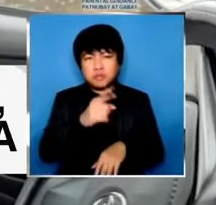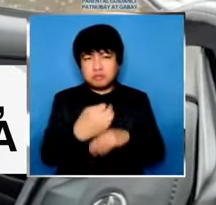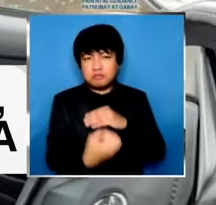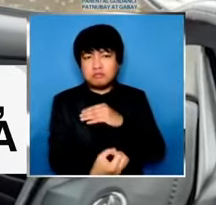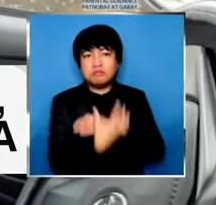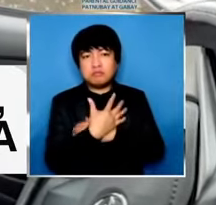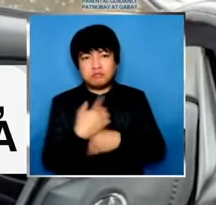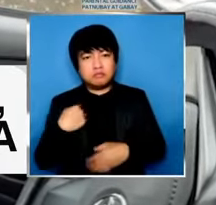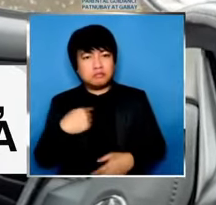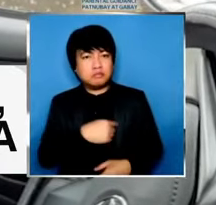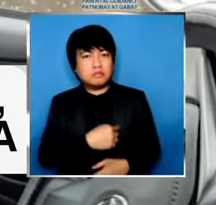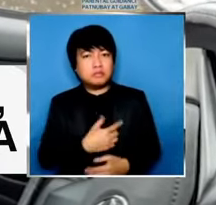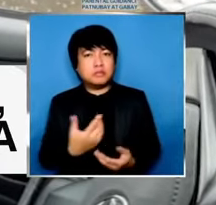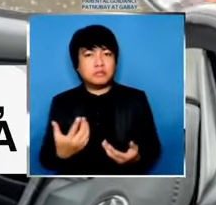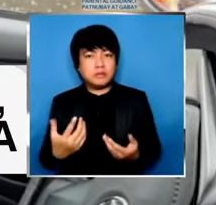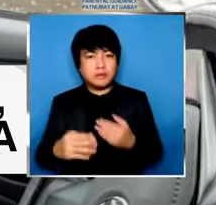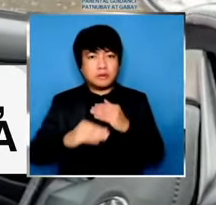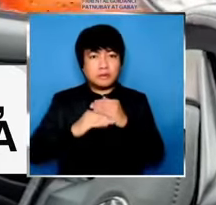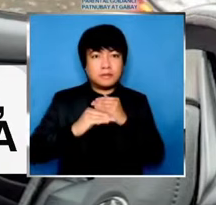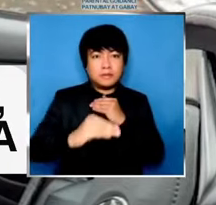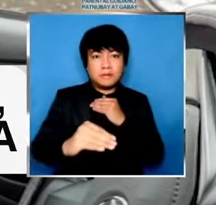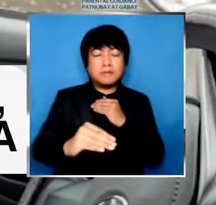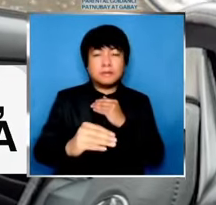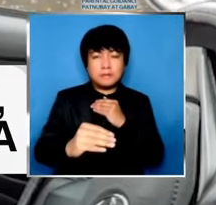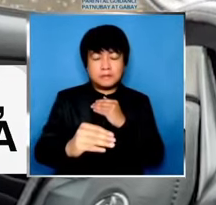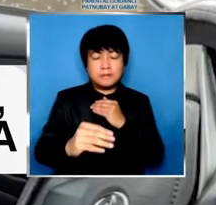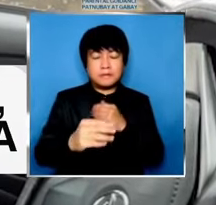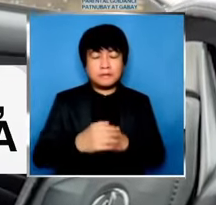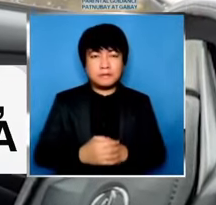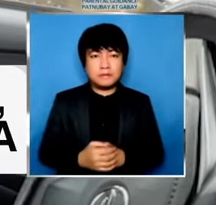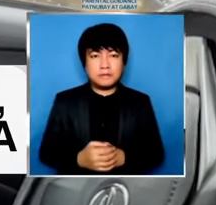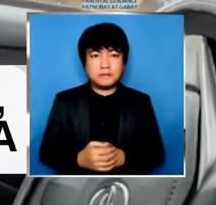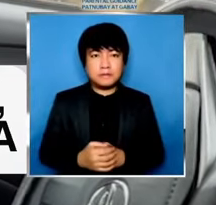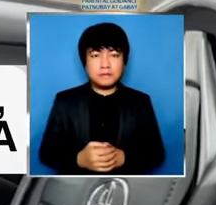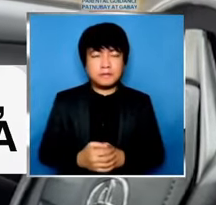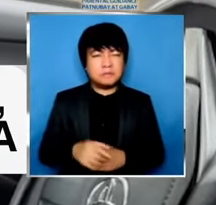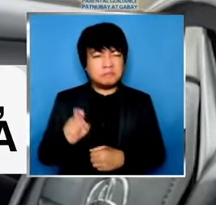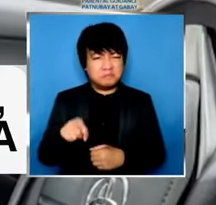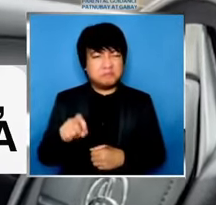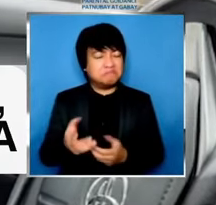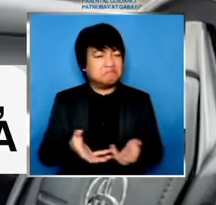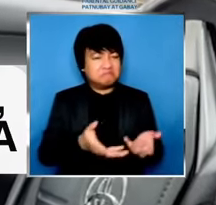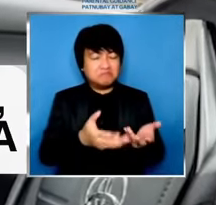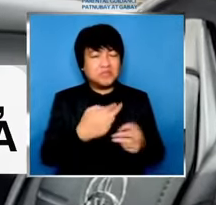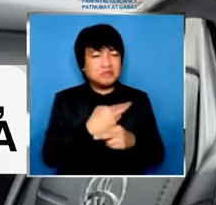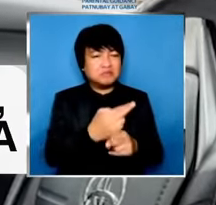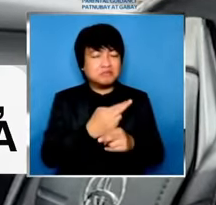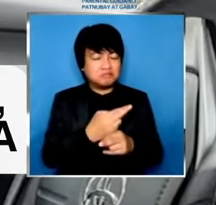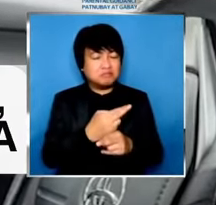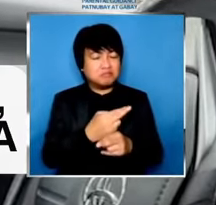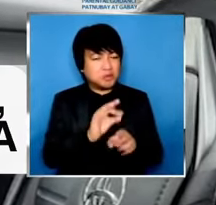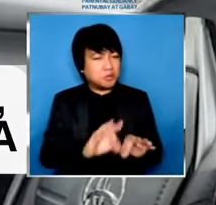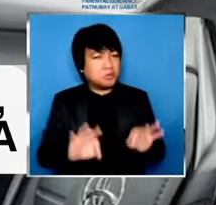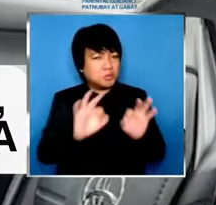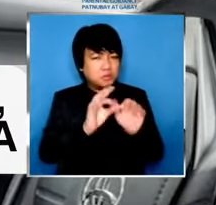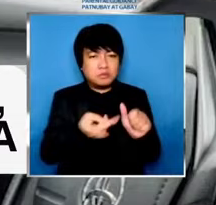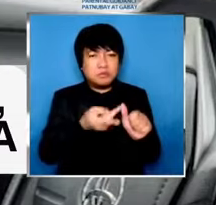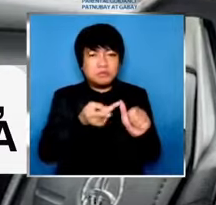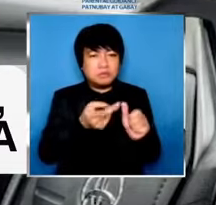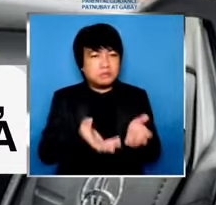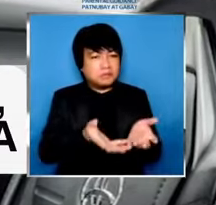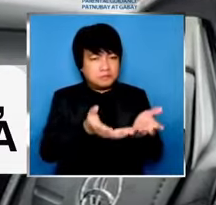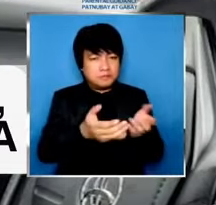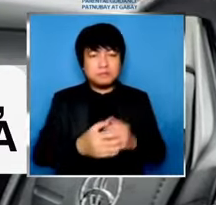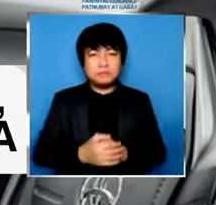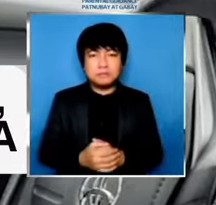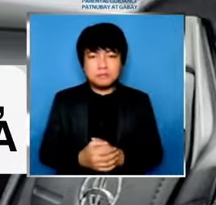amin yun, yung abala no, tsaka ano. Pero, kailangan eh. Kasi mas lalala ang sira kung hindi ko marirepair agad. Ang akin